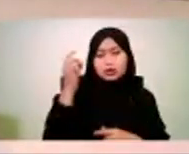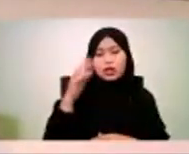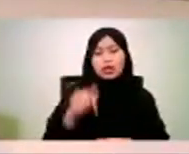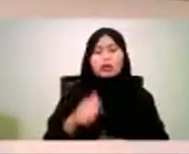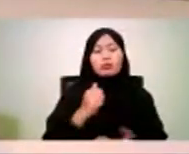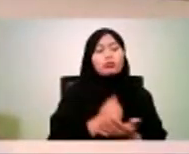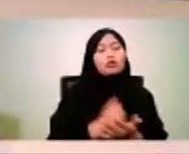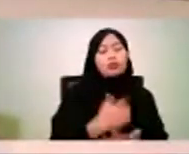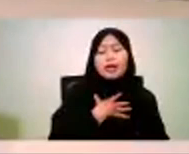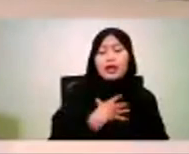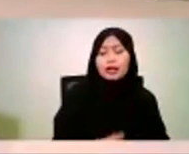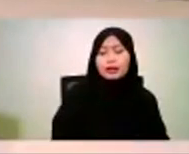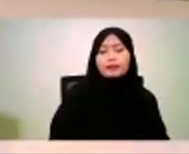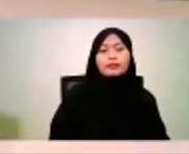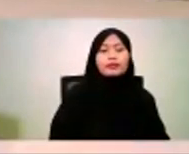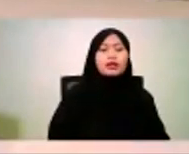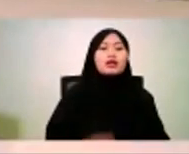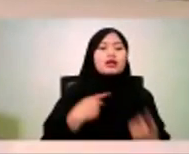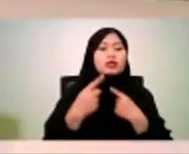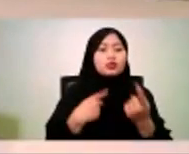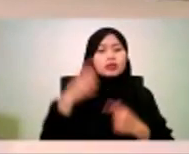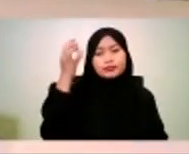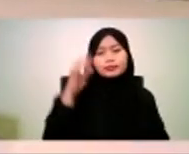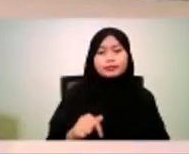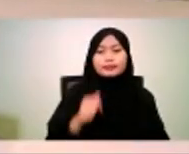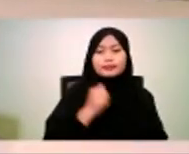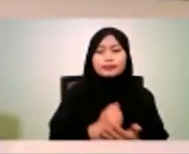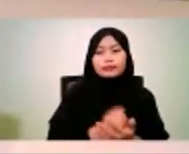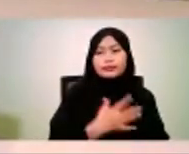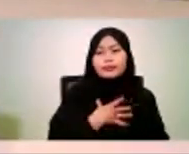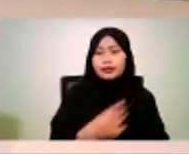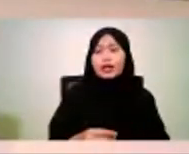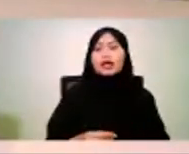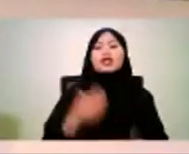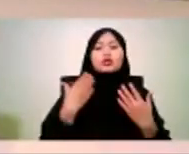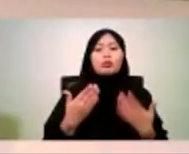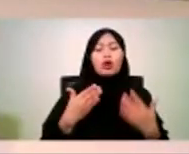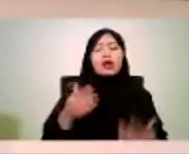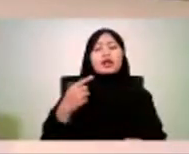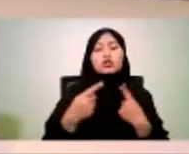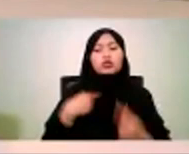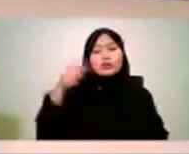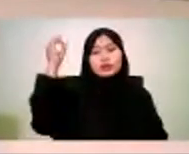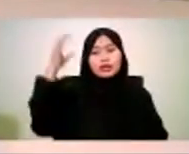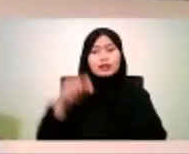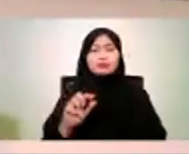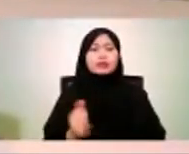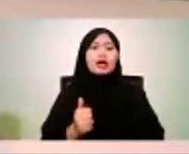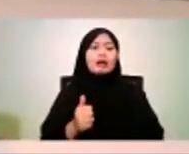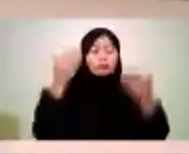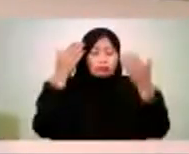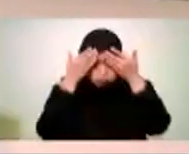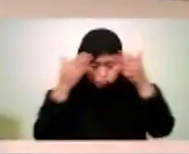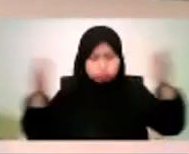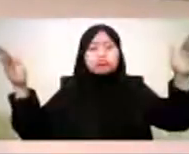sangat menarik sekali jadi diskusi kita siang hari ini sangat menarik dan juga semoga diskusi siang hari ini mampu memberikan wawasan